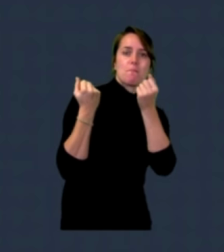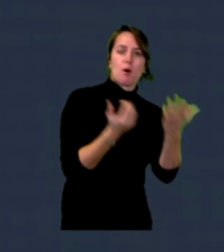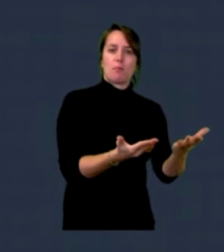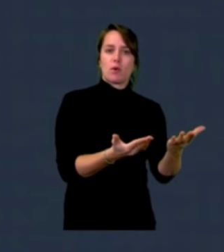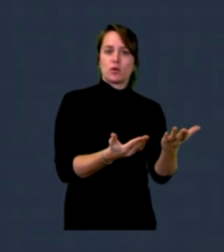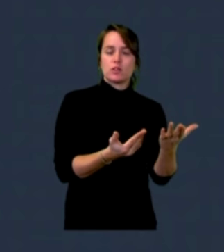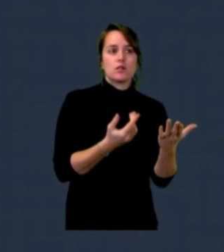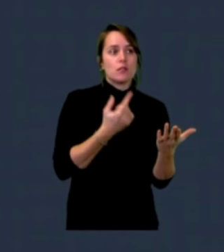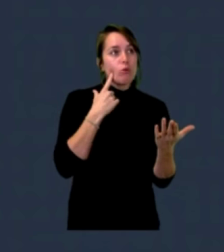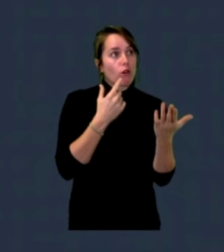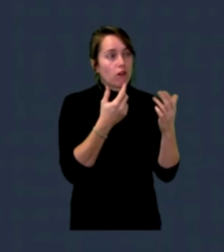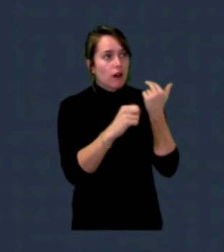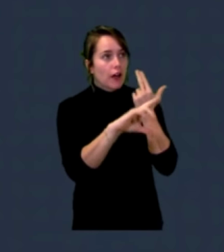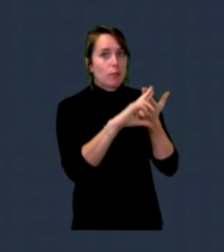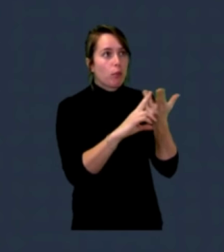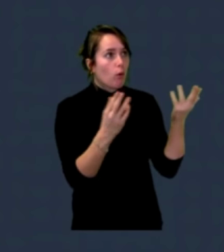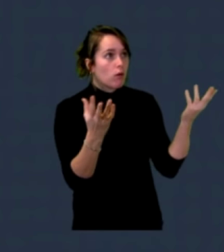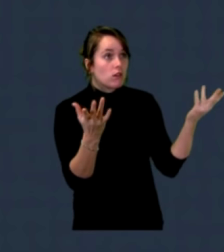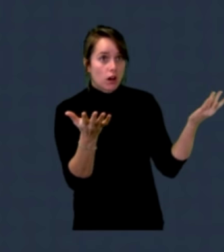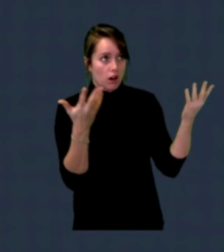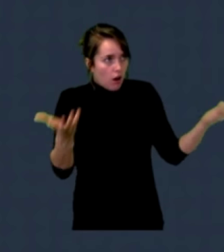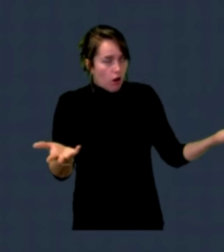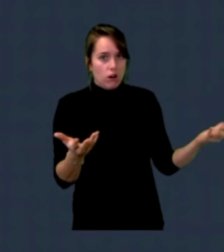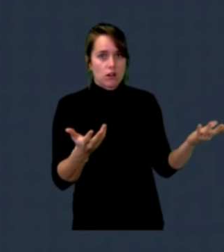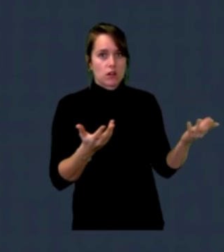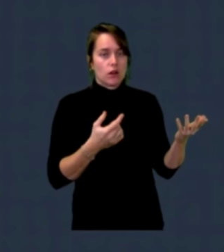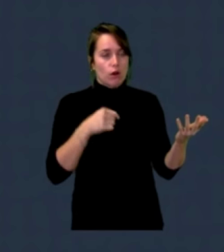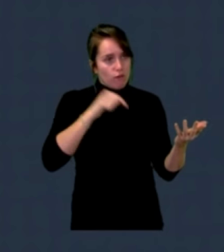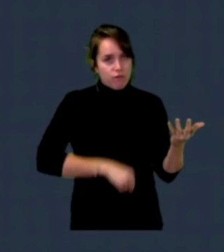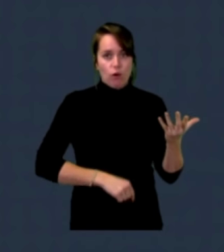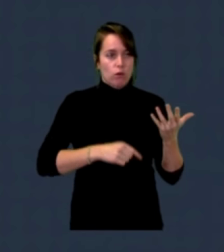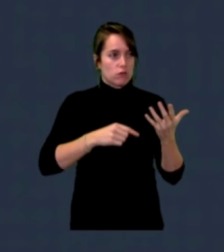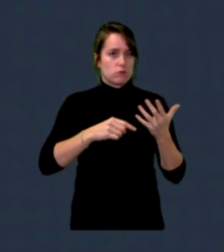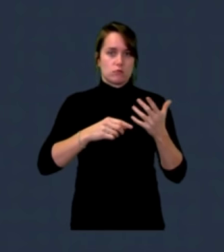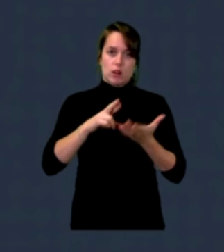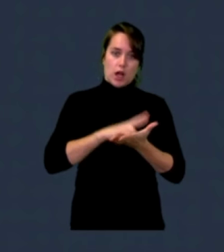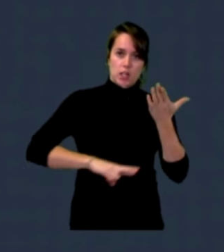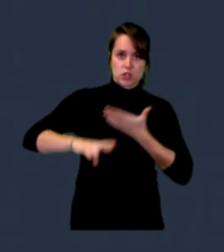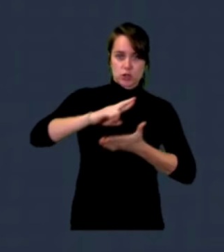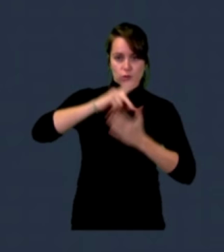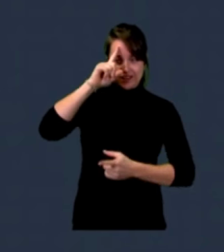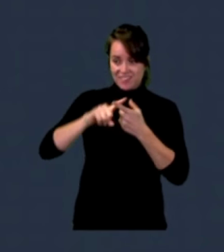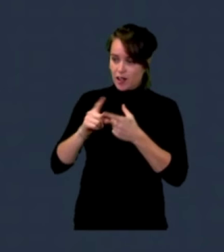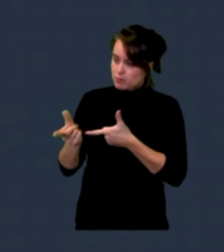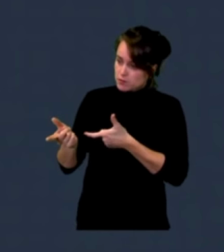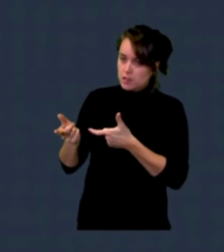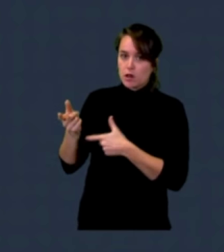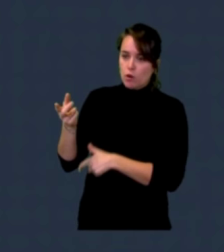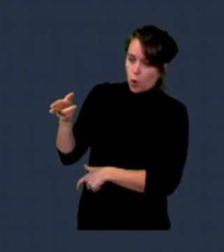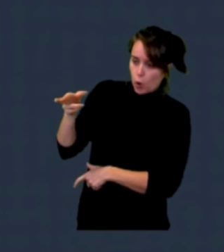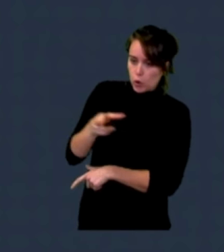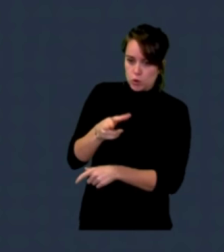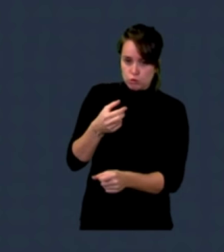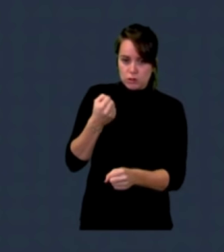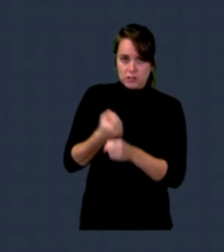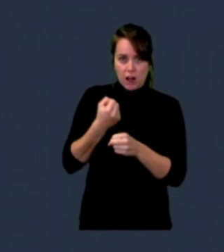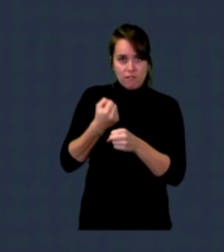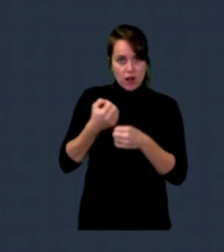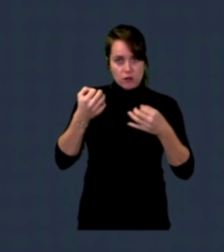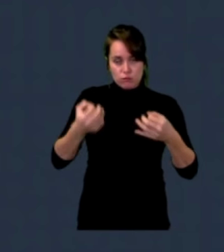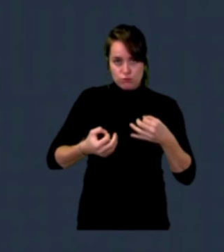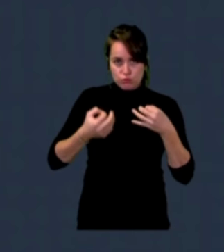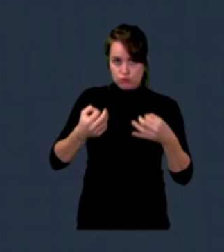avoir les véritables réponses, pour vous demander véritablement que la région fasse son travail sur ces questions de réinsertion des